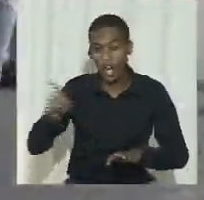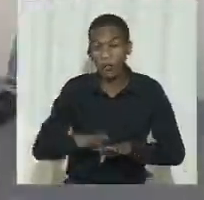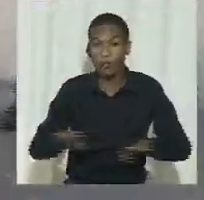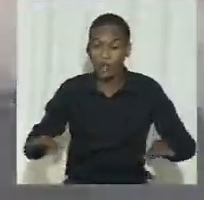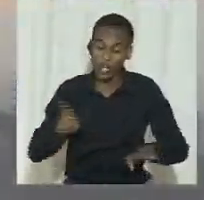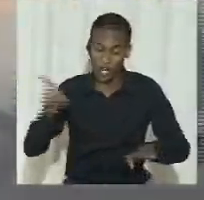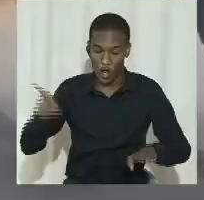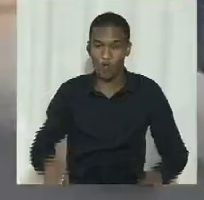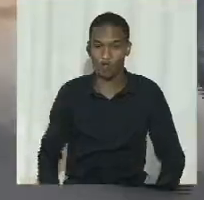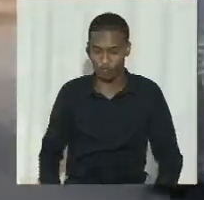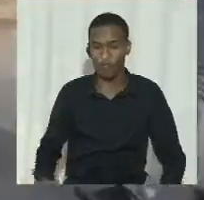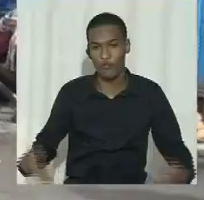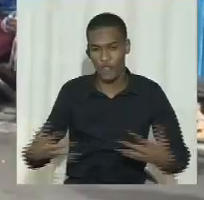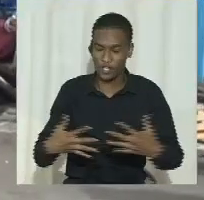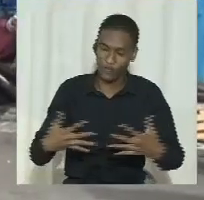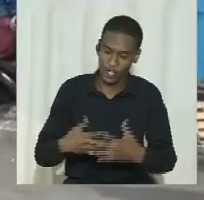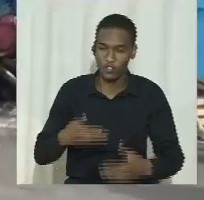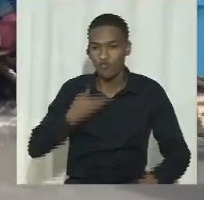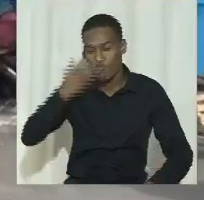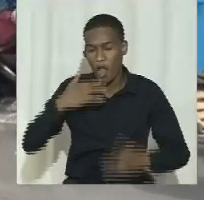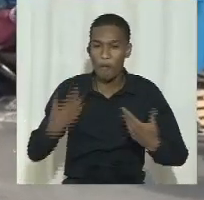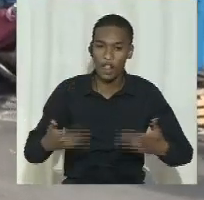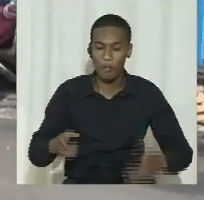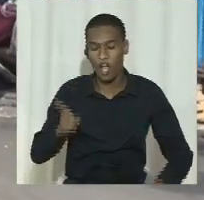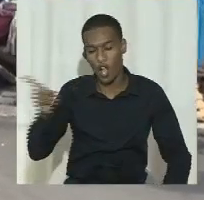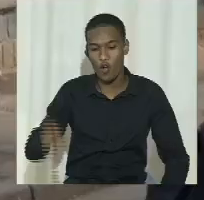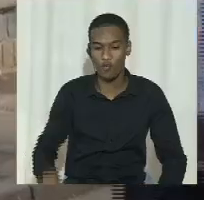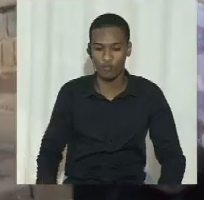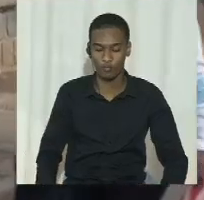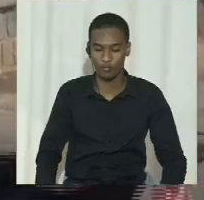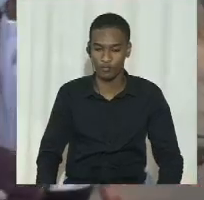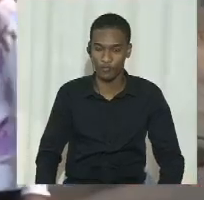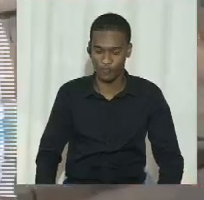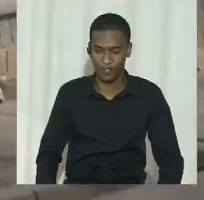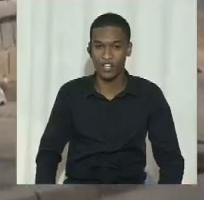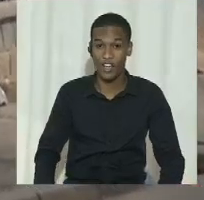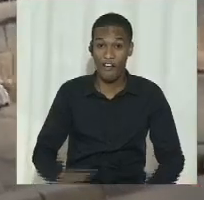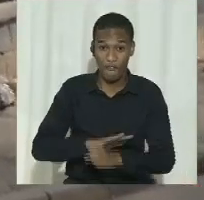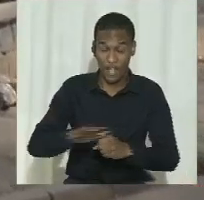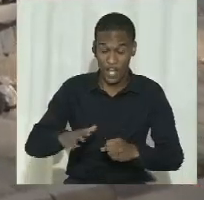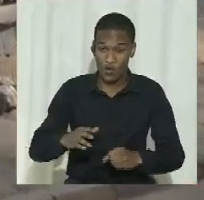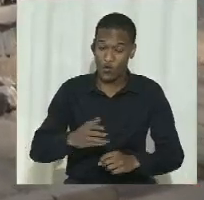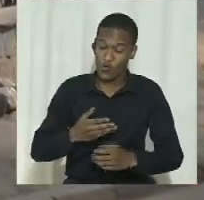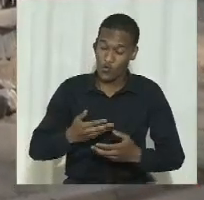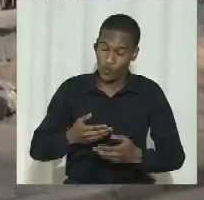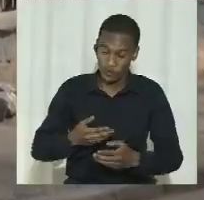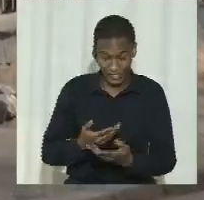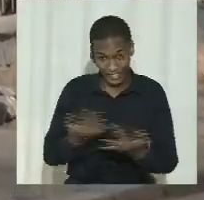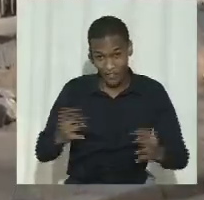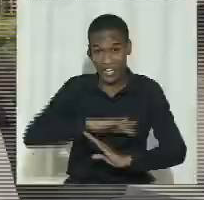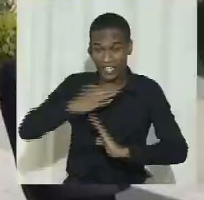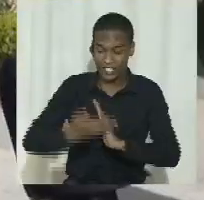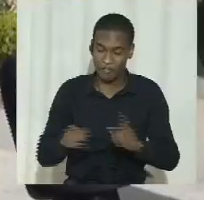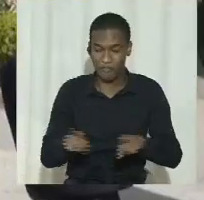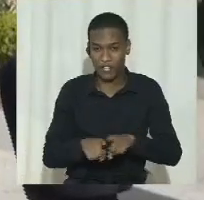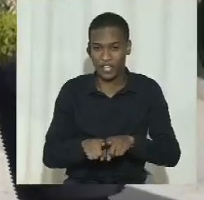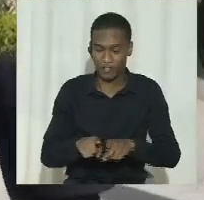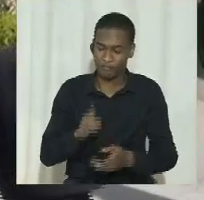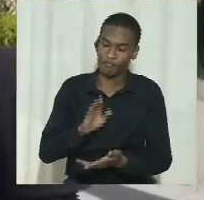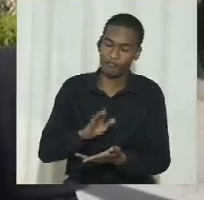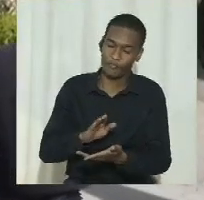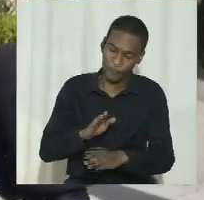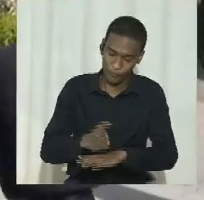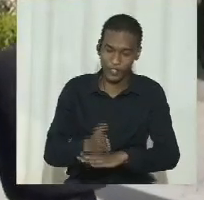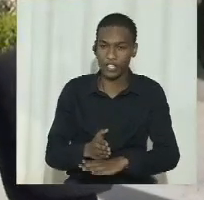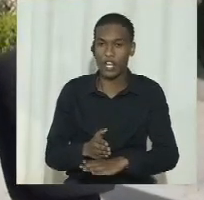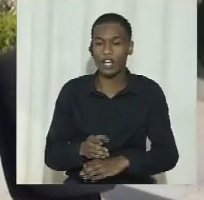toerana ifamezivezen'ny olona maro. Ny tsena rehetrarehetra dia efa nikatona isaorana amin'ny vahoaka mihitsiny ny fanajana